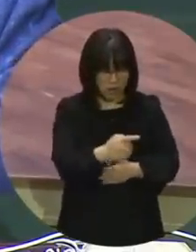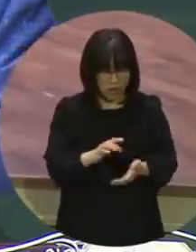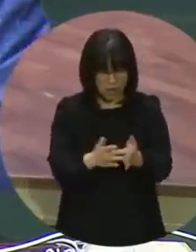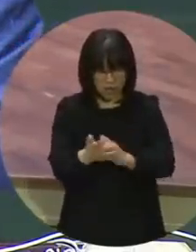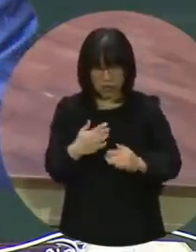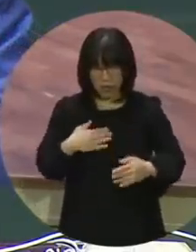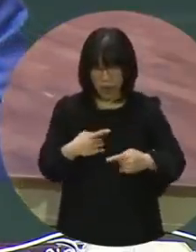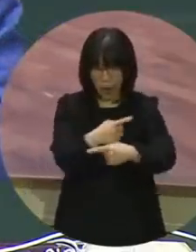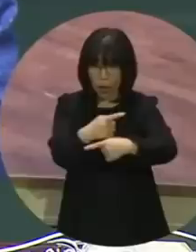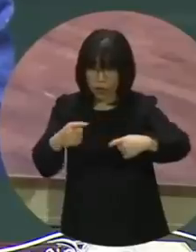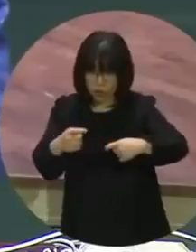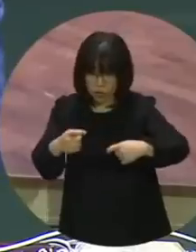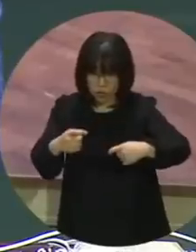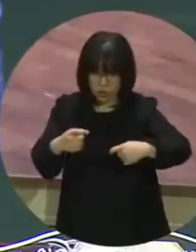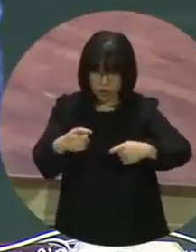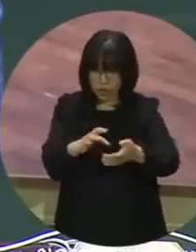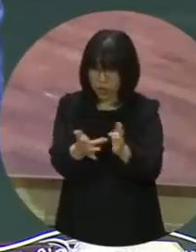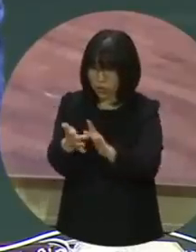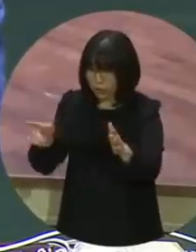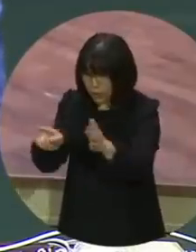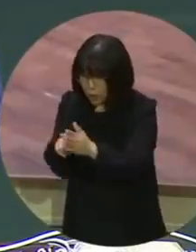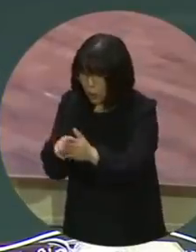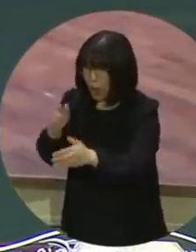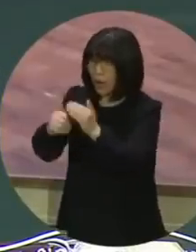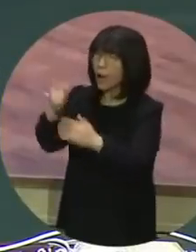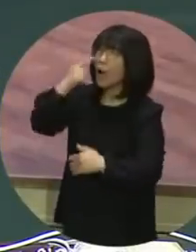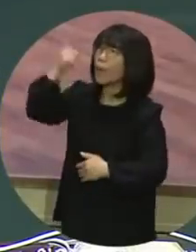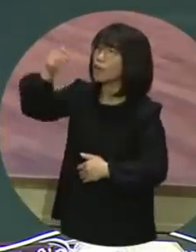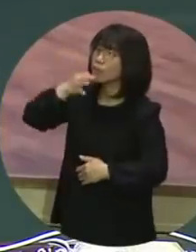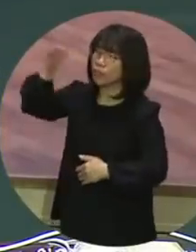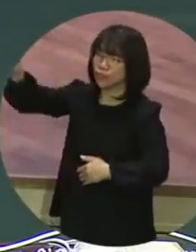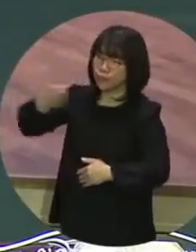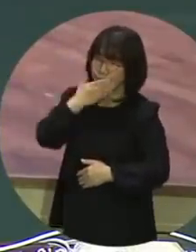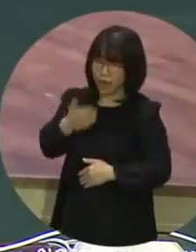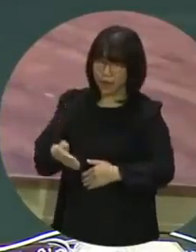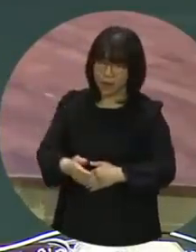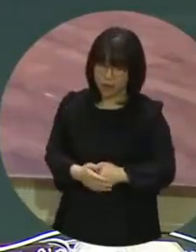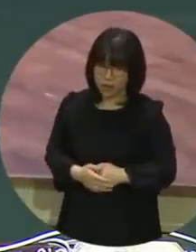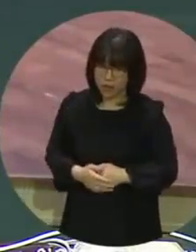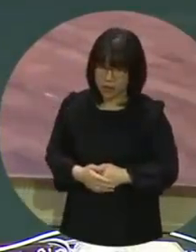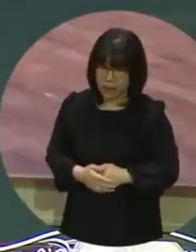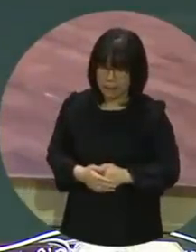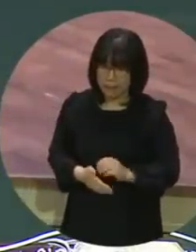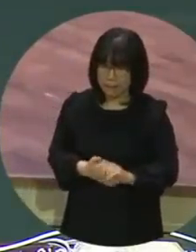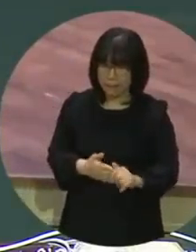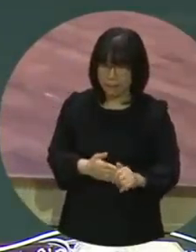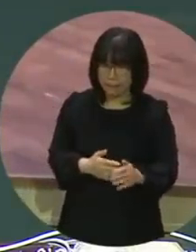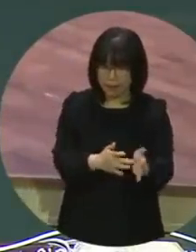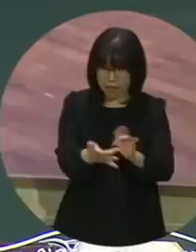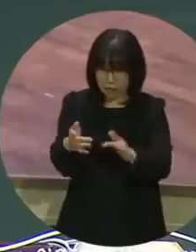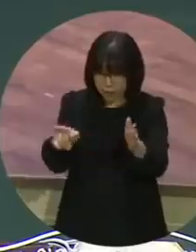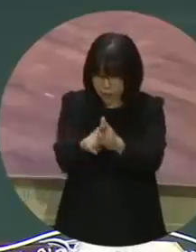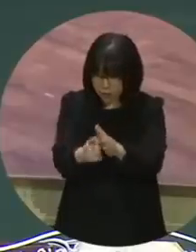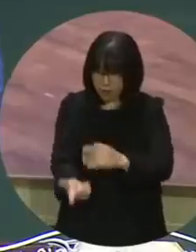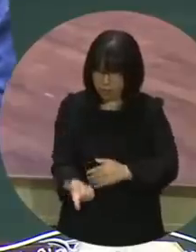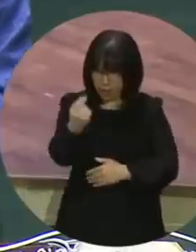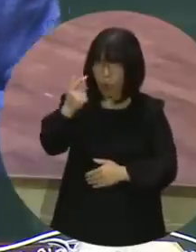이름으로 하나님 아버지 이래버린다니까. 응답돼요, 안 돼요? 바로 응답됩니다. 그 현장